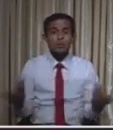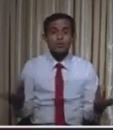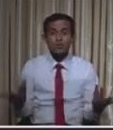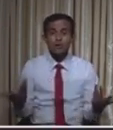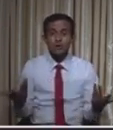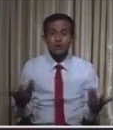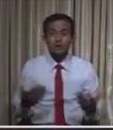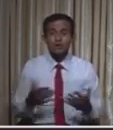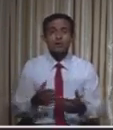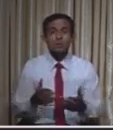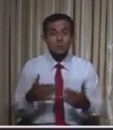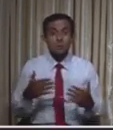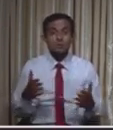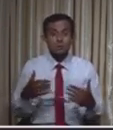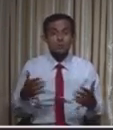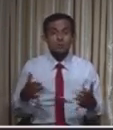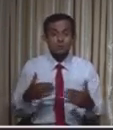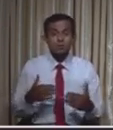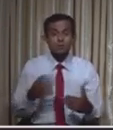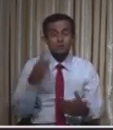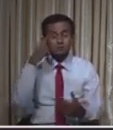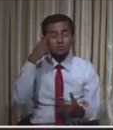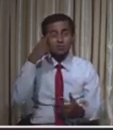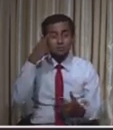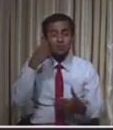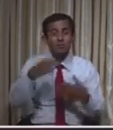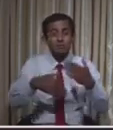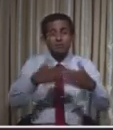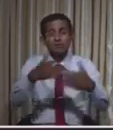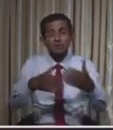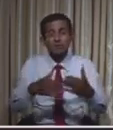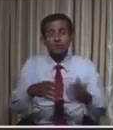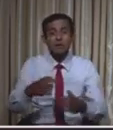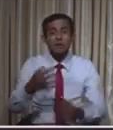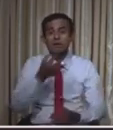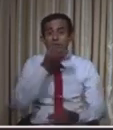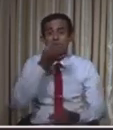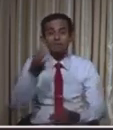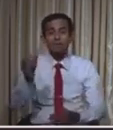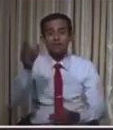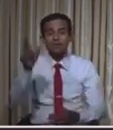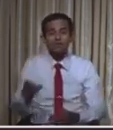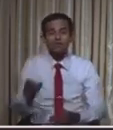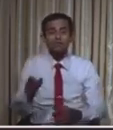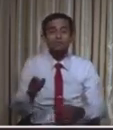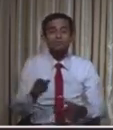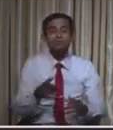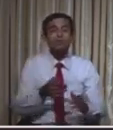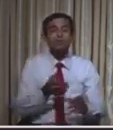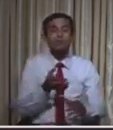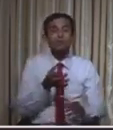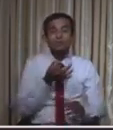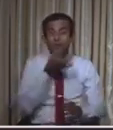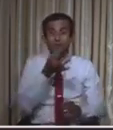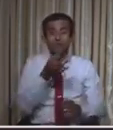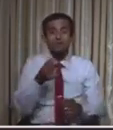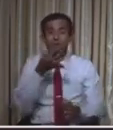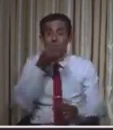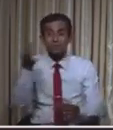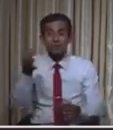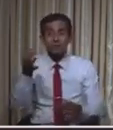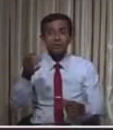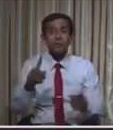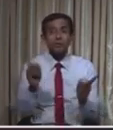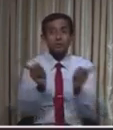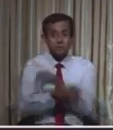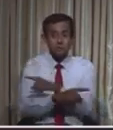ඒක තව තවම ඒක සිහිනයක් බවට පත් වෙනවා. පැමිණිලිකාරයෝ විත්තිකරුව වෙනවා. විත්තිකාරයෝ